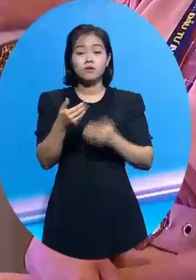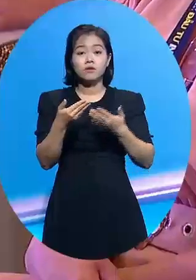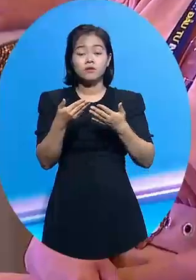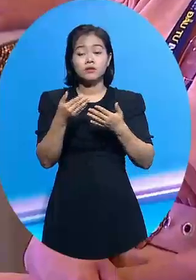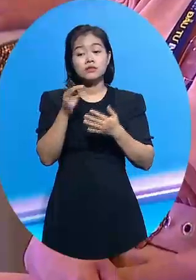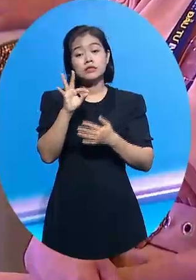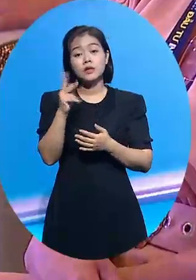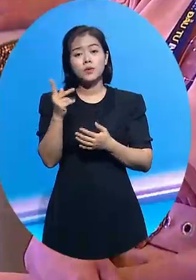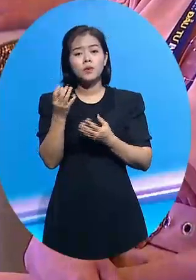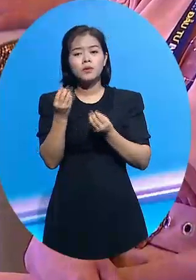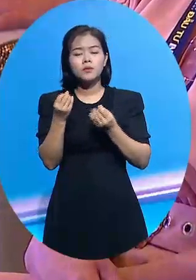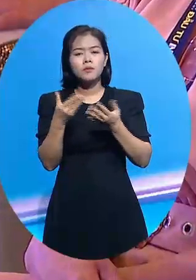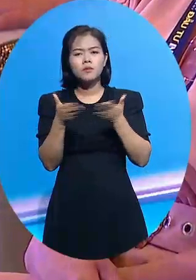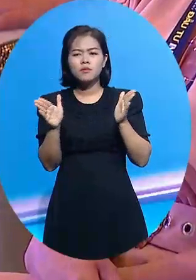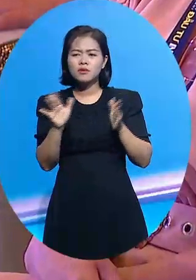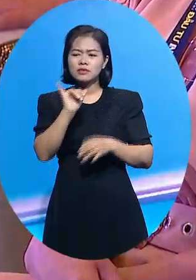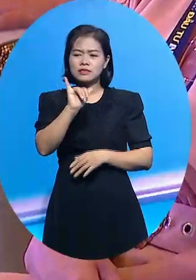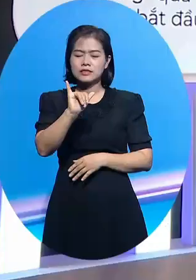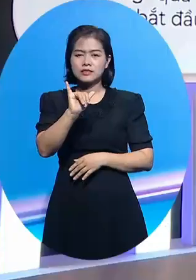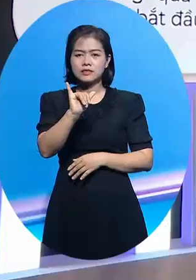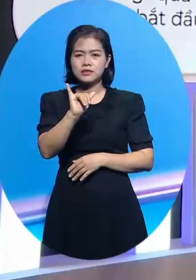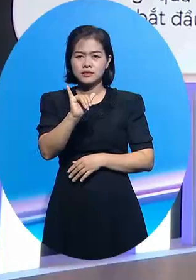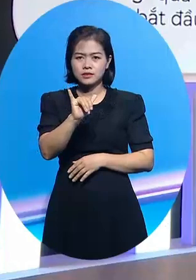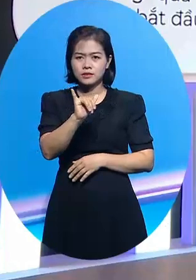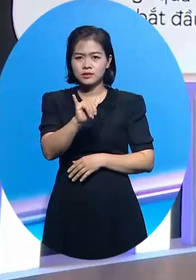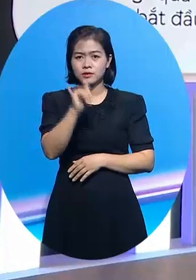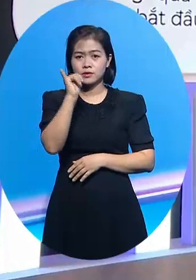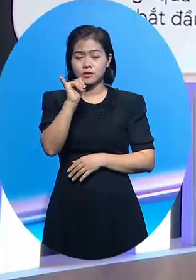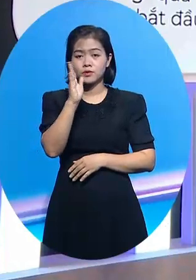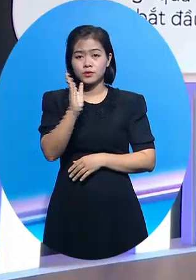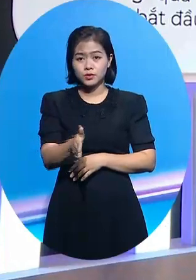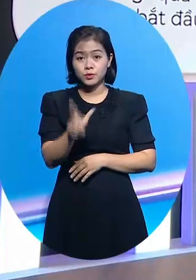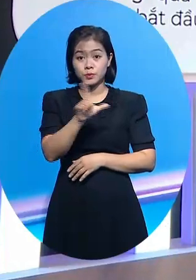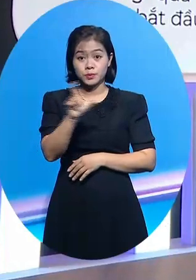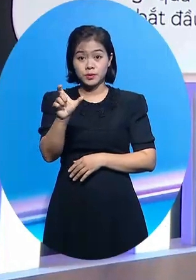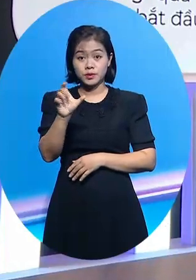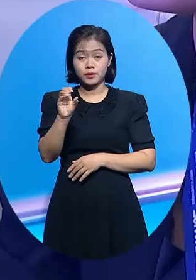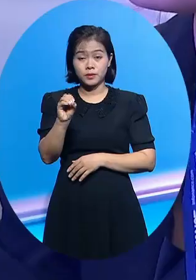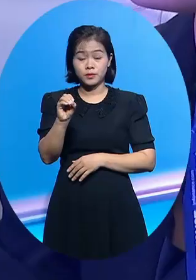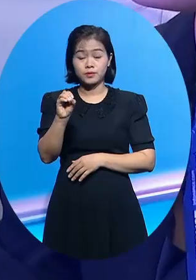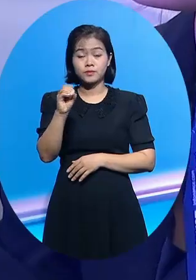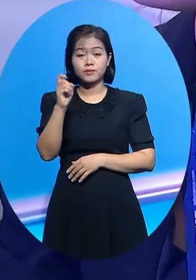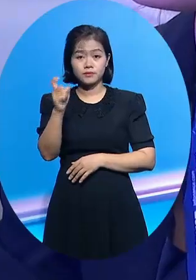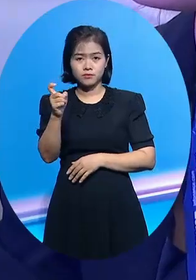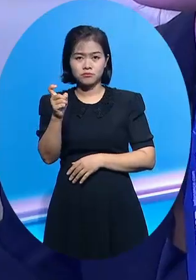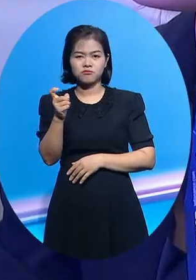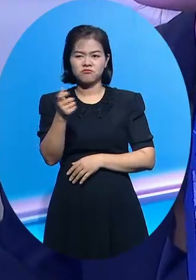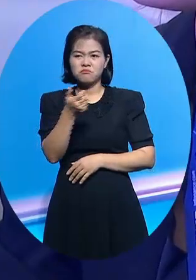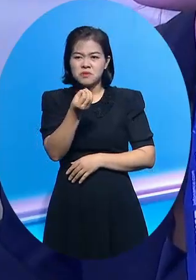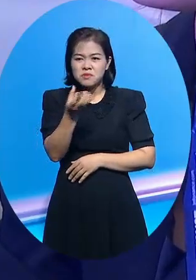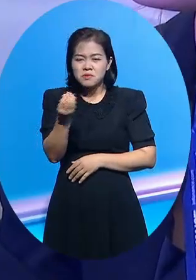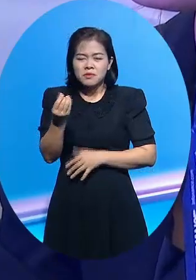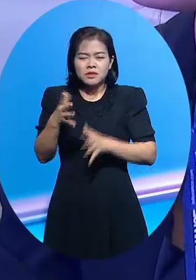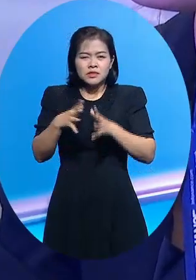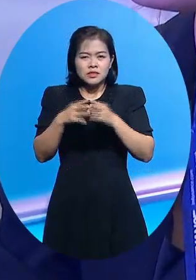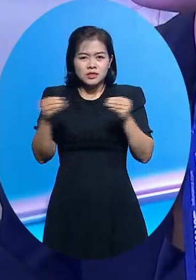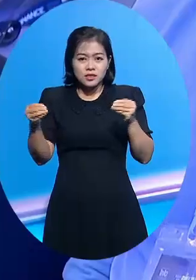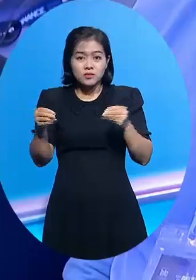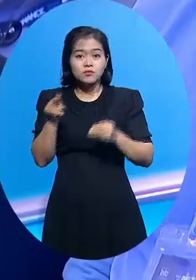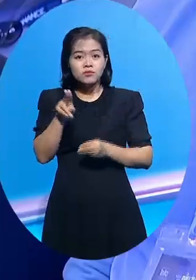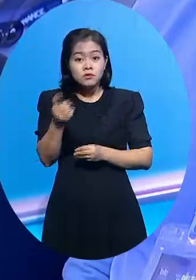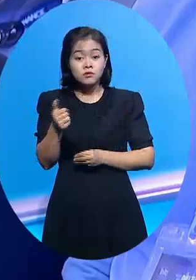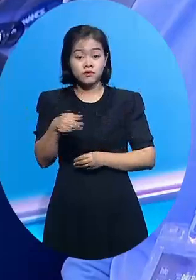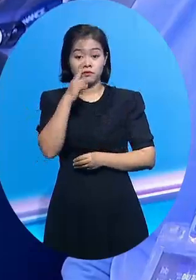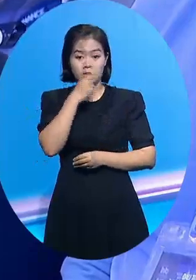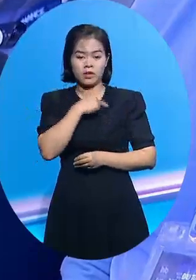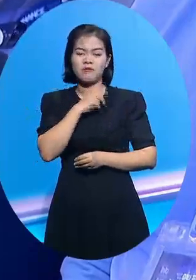lên trên 6.709.000 tài khoản, tương đương khoảng 6,8% dân số. Đây vẫn là một con số nhỏ đối với Việt Nam, từ đó mở